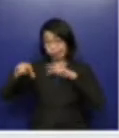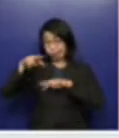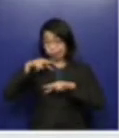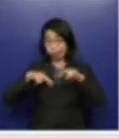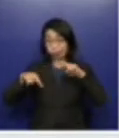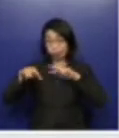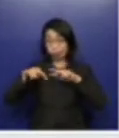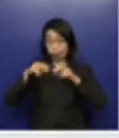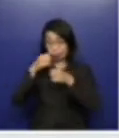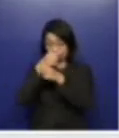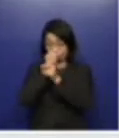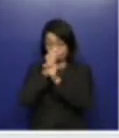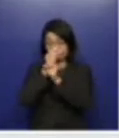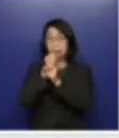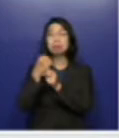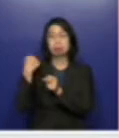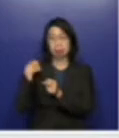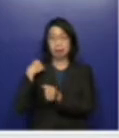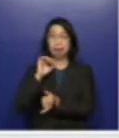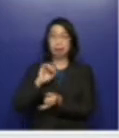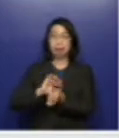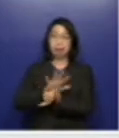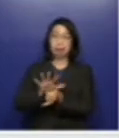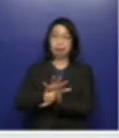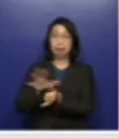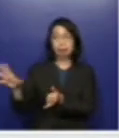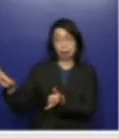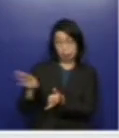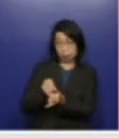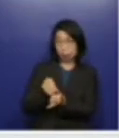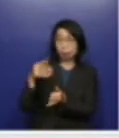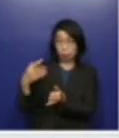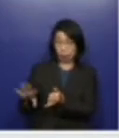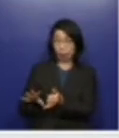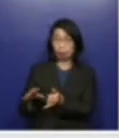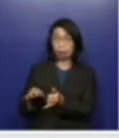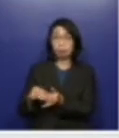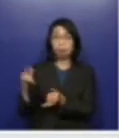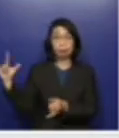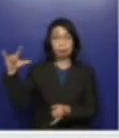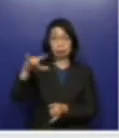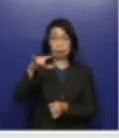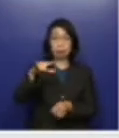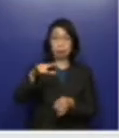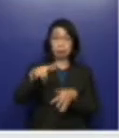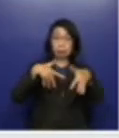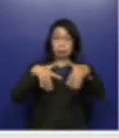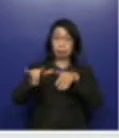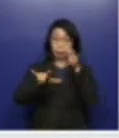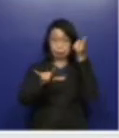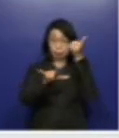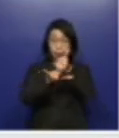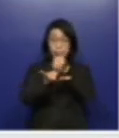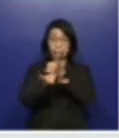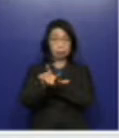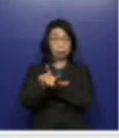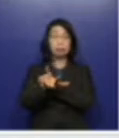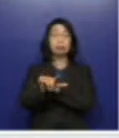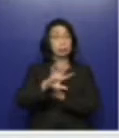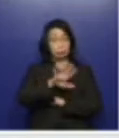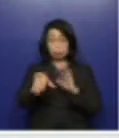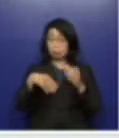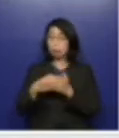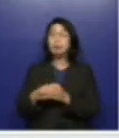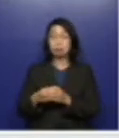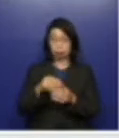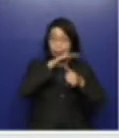เป็นติดเชื้อนะครับและในผู้โดยสารที่มากับเครื่องบินลำนั้นนะครับเข้าสู่การตรวจและการกักกันที่เป็นบุคค